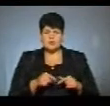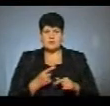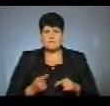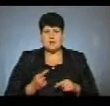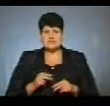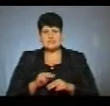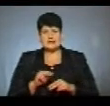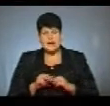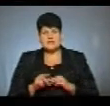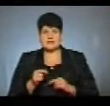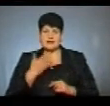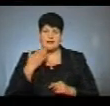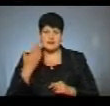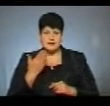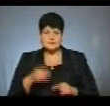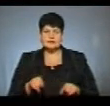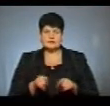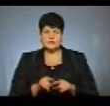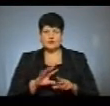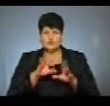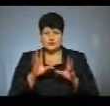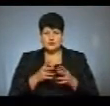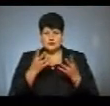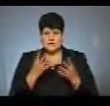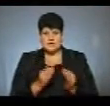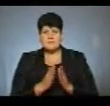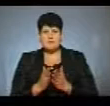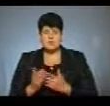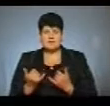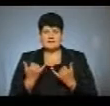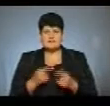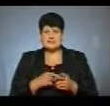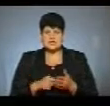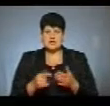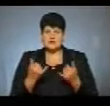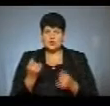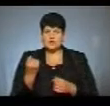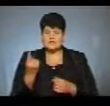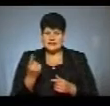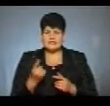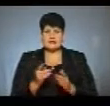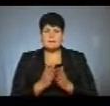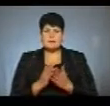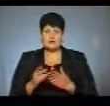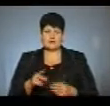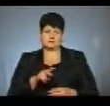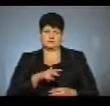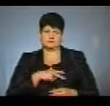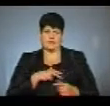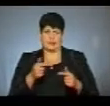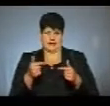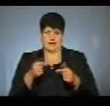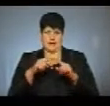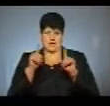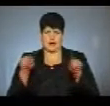та лекції. Також до Всеукраїнського дня бібліотек, який відзначають сьогодні, 11 тернопільських бібліотекарів нагородили грамотами. Більше